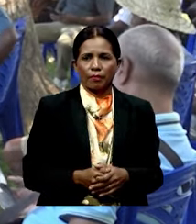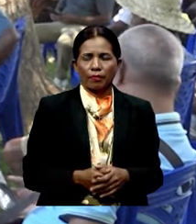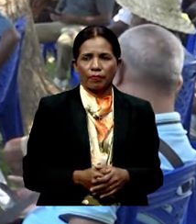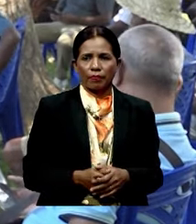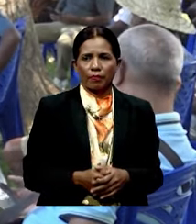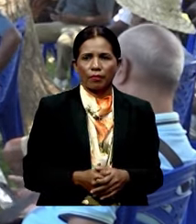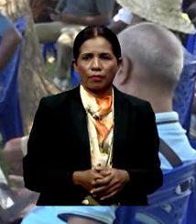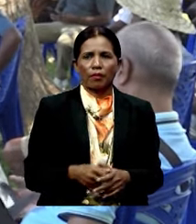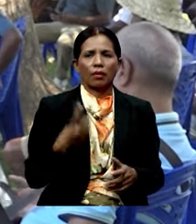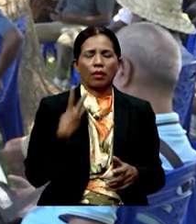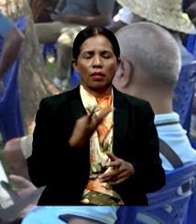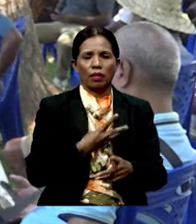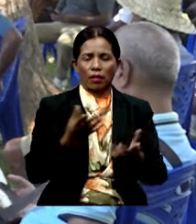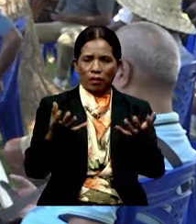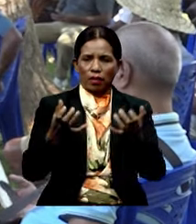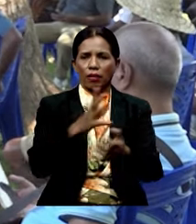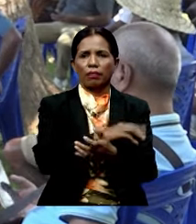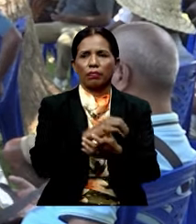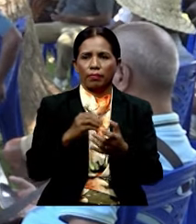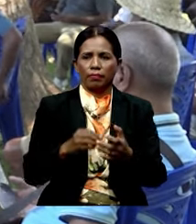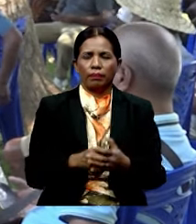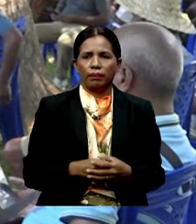Ini yang tidak kalah pentingnya ya.